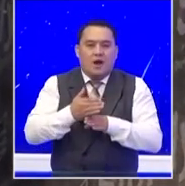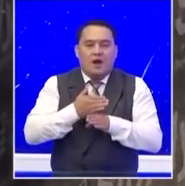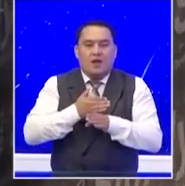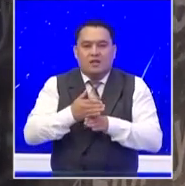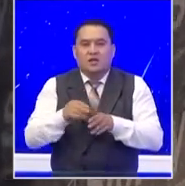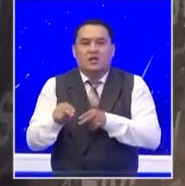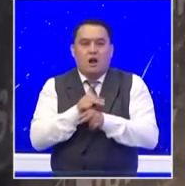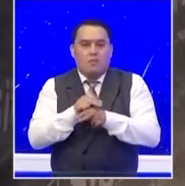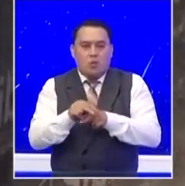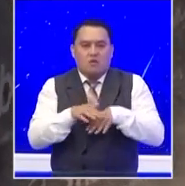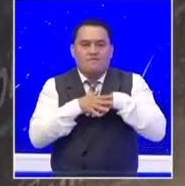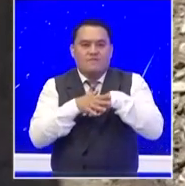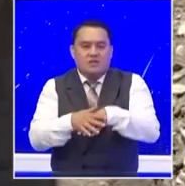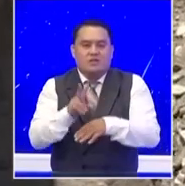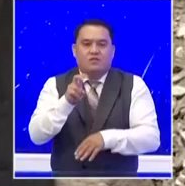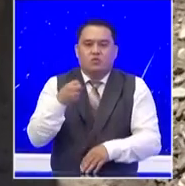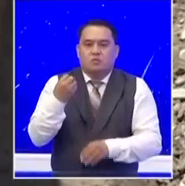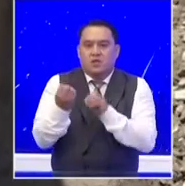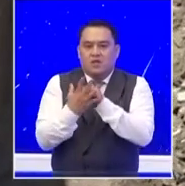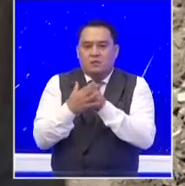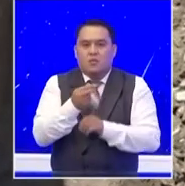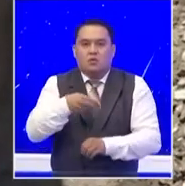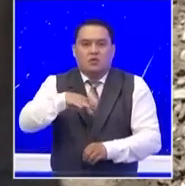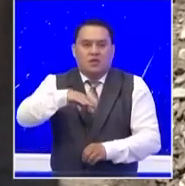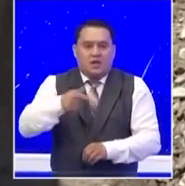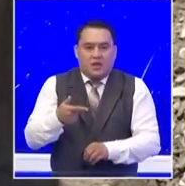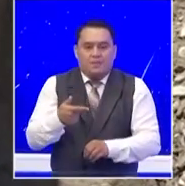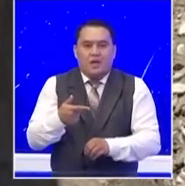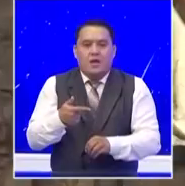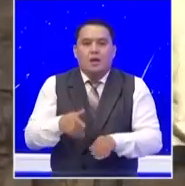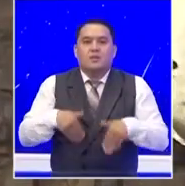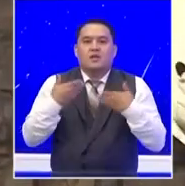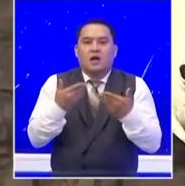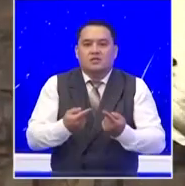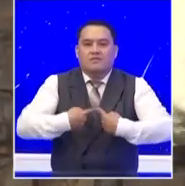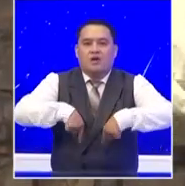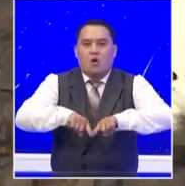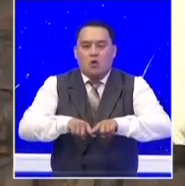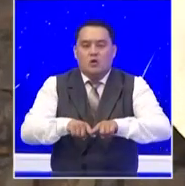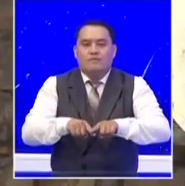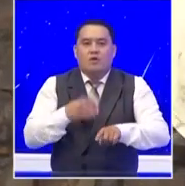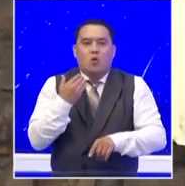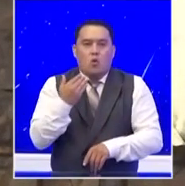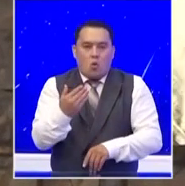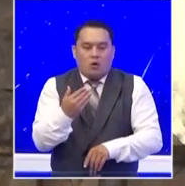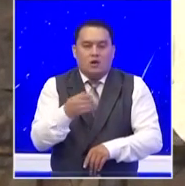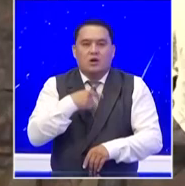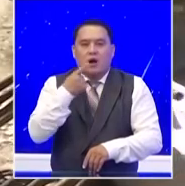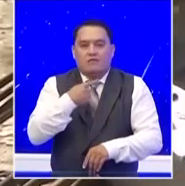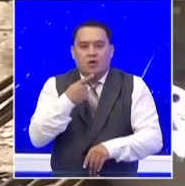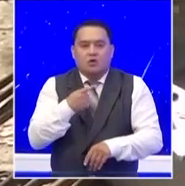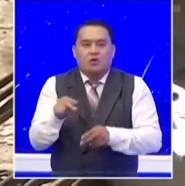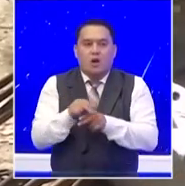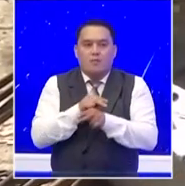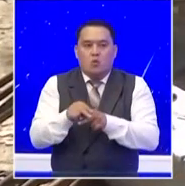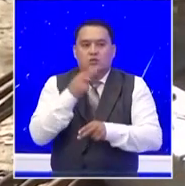капитальный ремонт, на который выделено свыше 215,5 миллионов тенге. Представитель подрядной организации «Багалы Лаколь» заверяет, что демонтажные